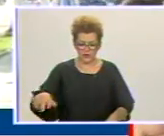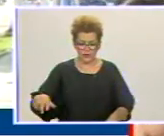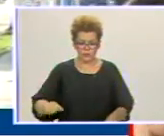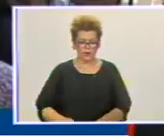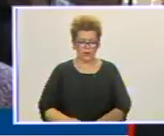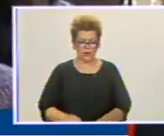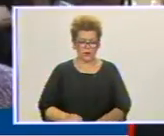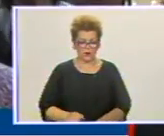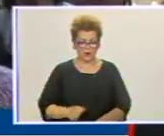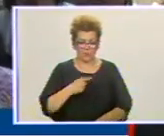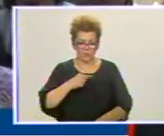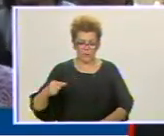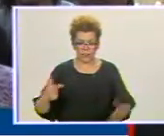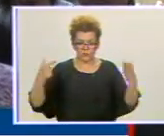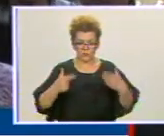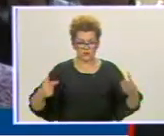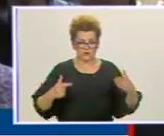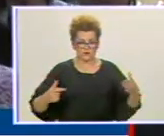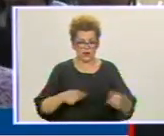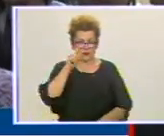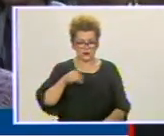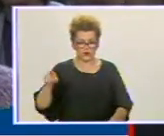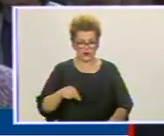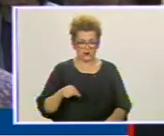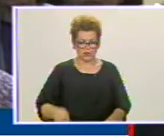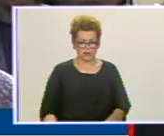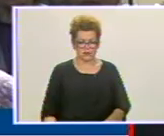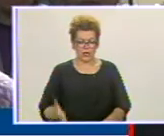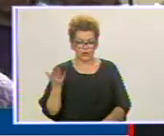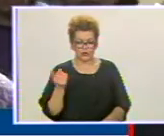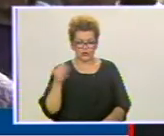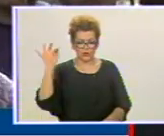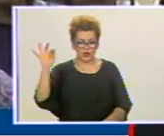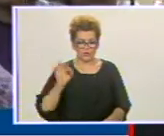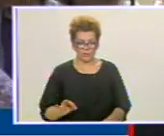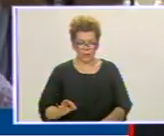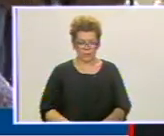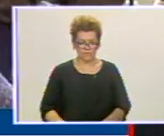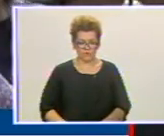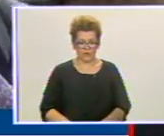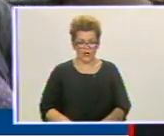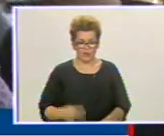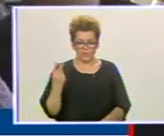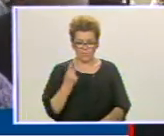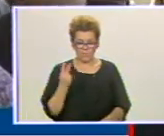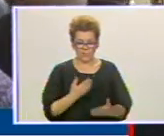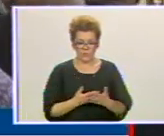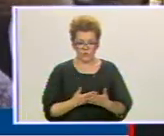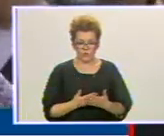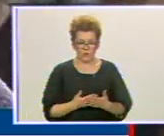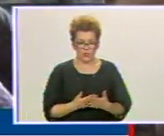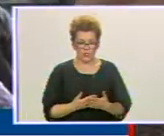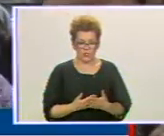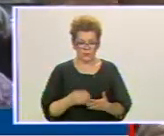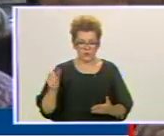de lei. Ni s-a tăiat 15% pentru al doilea copil. Sporul de handicap. Lucrăm sâmbete,